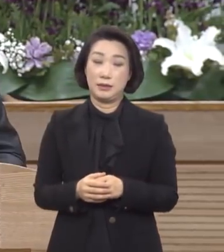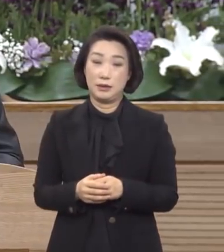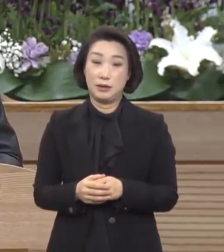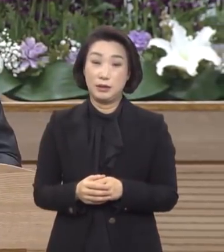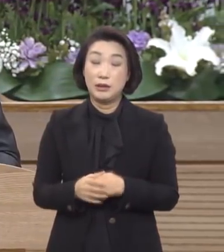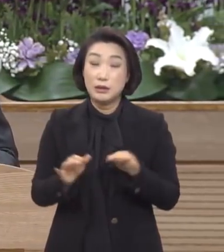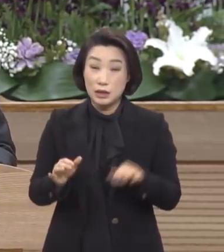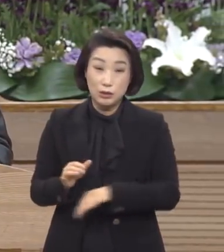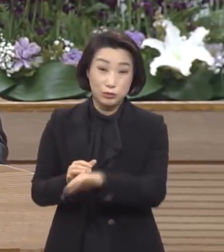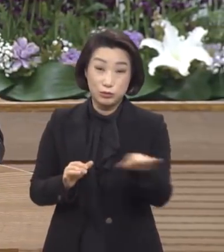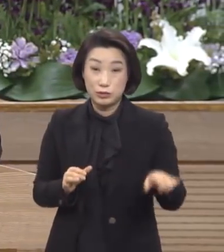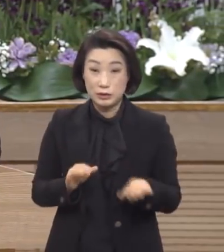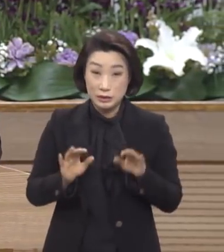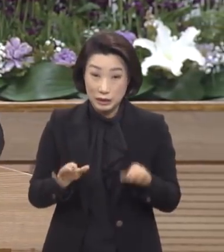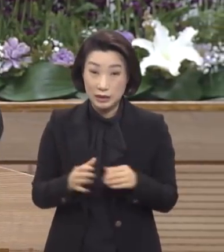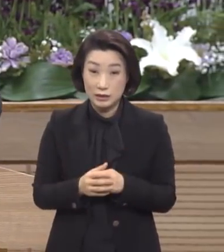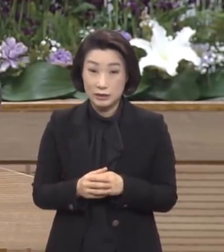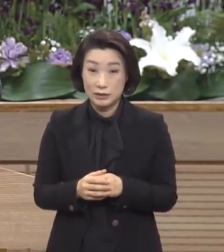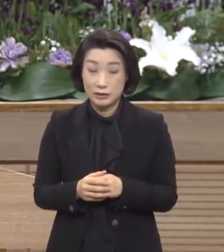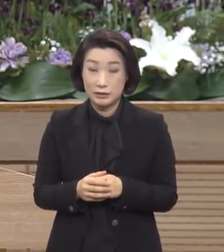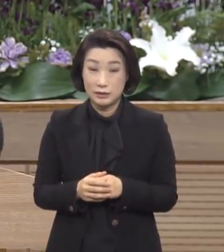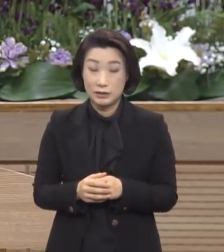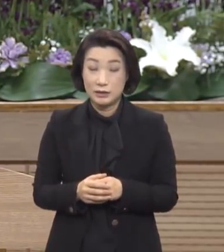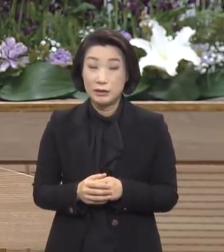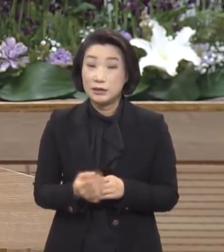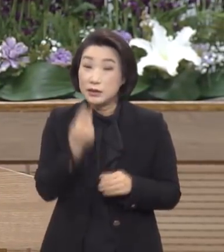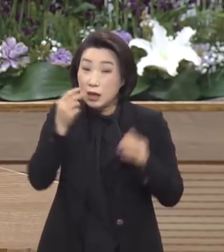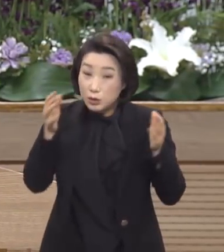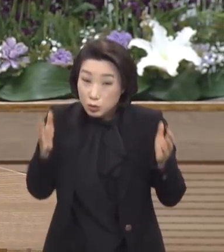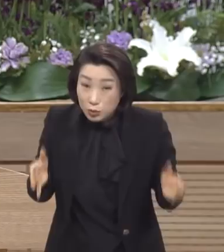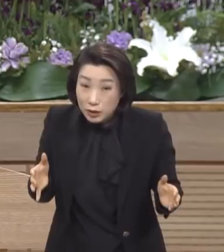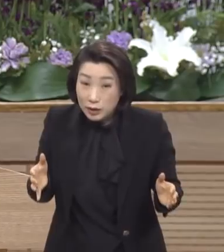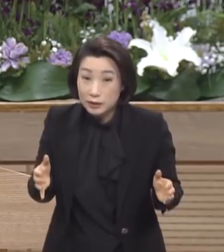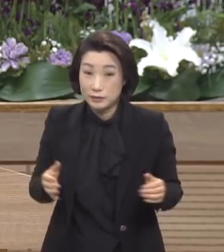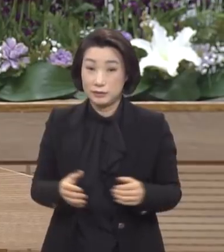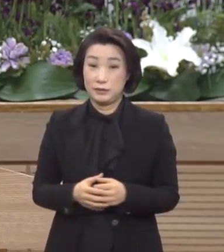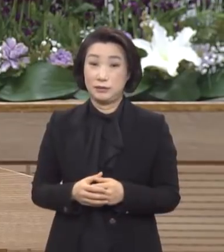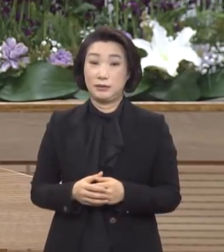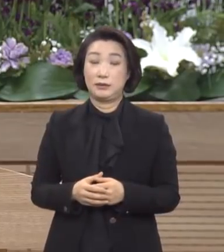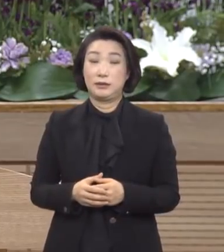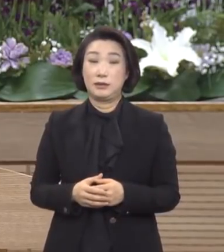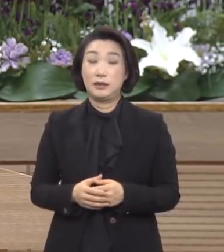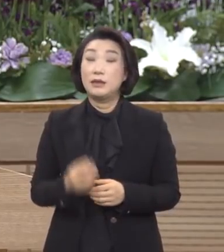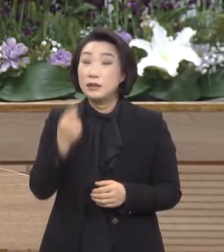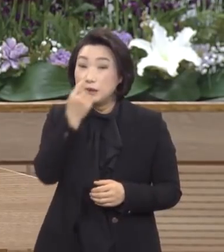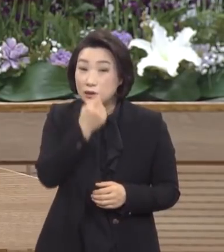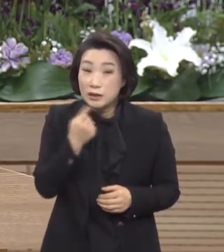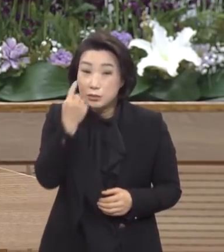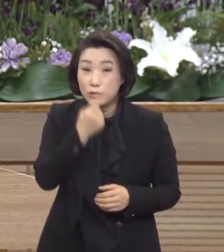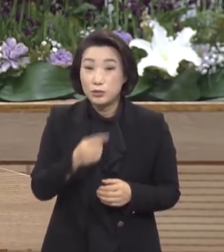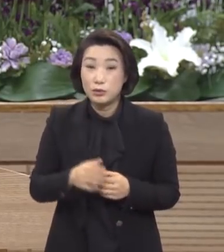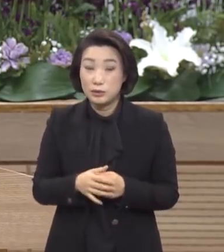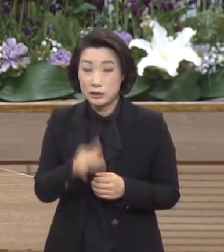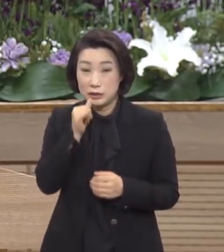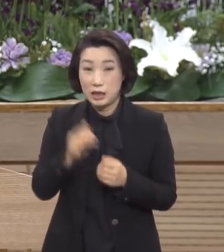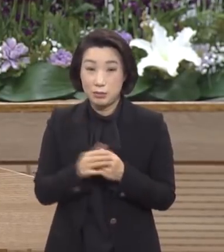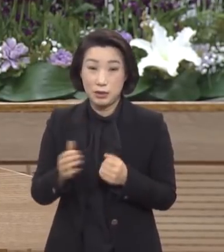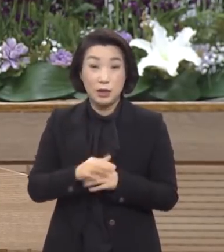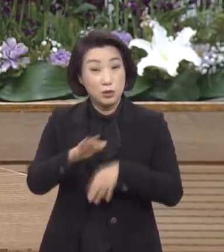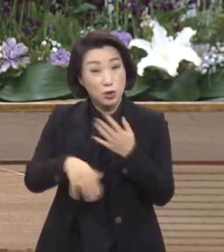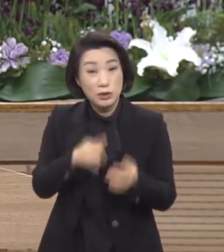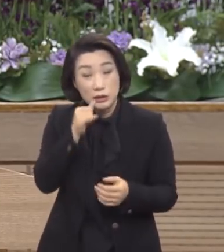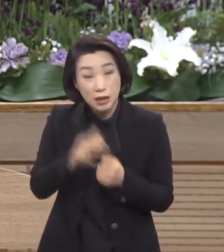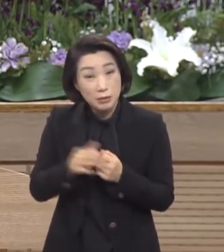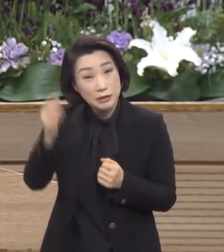그러니까 우리 자신들이 이 땅에 살면서 입술이 있다고, 혓바닥이